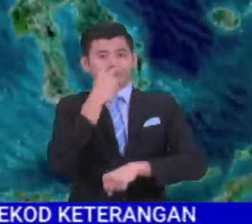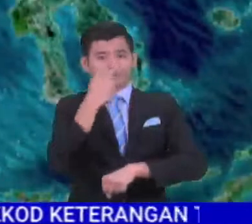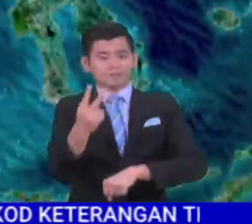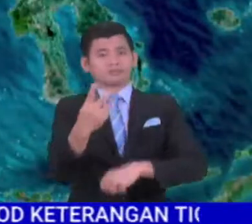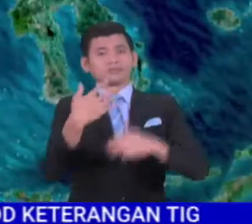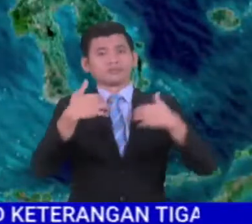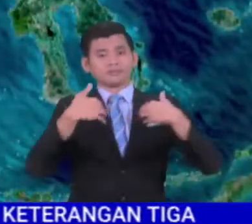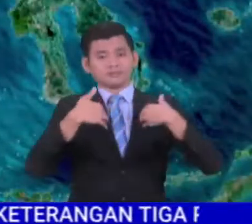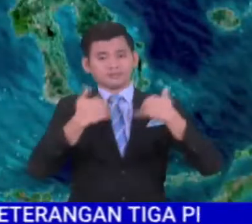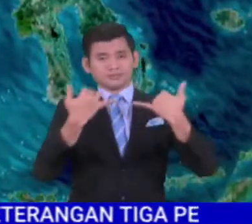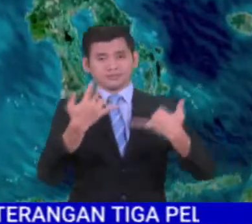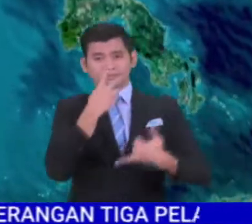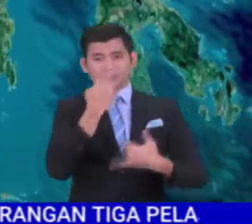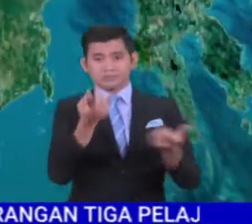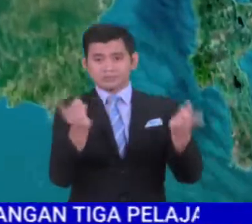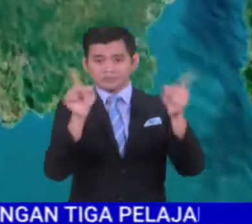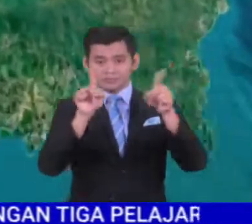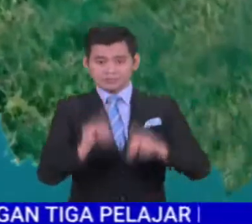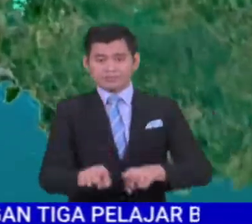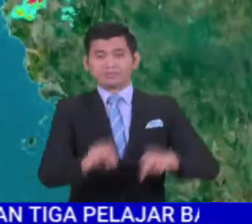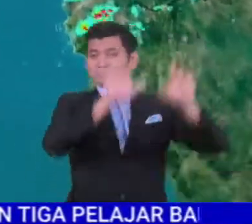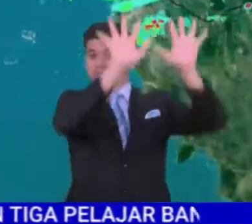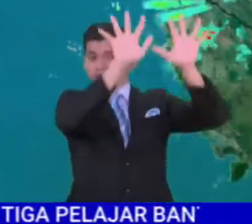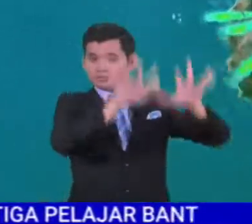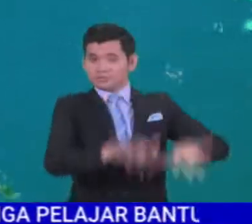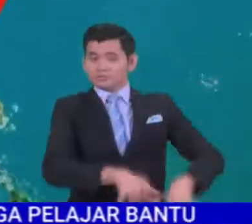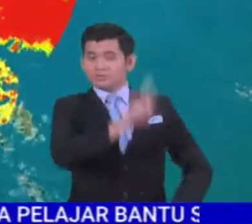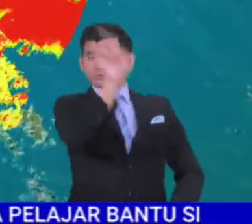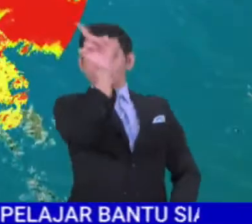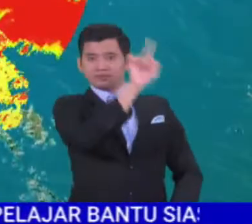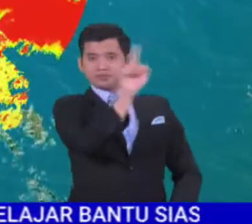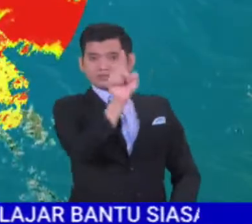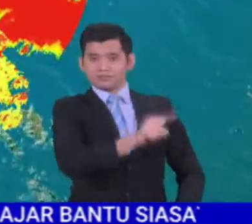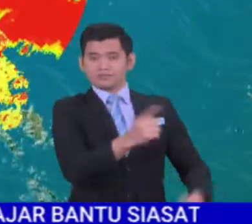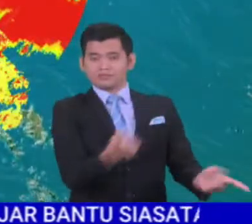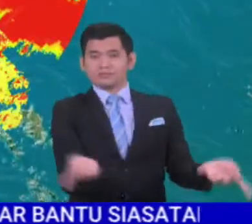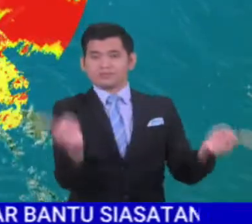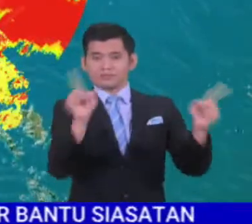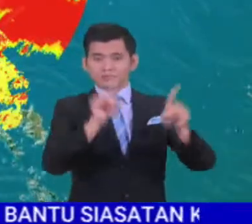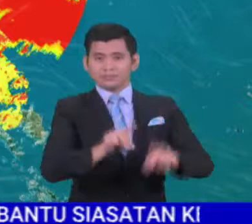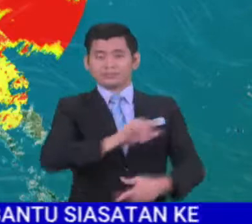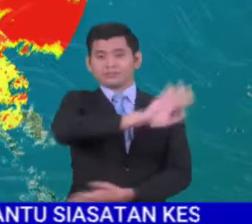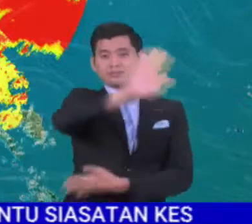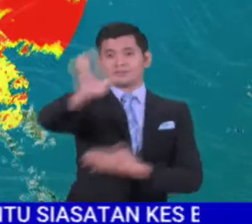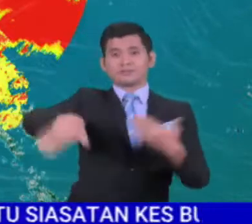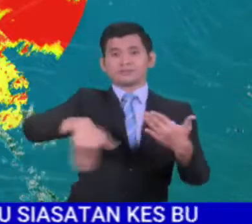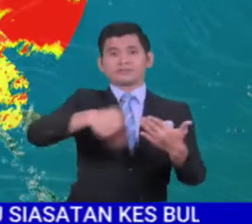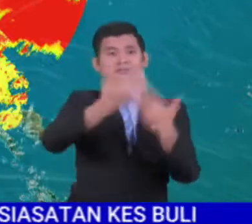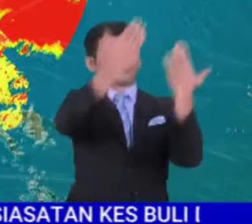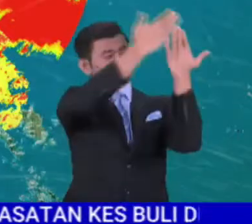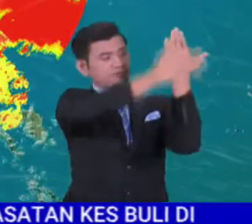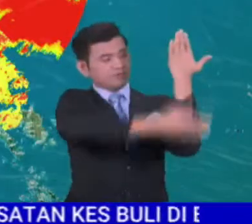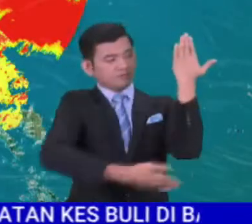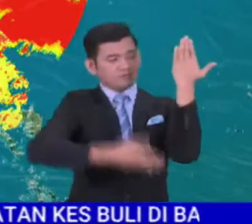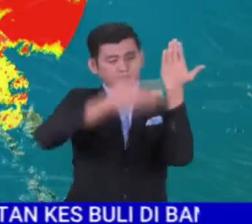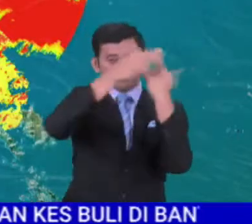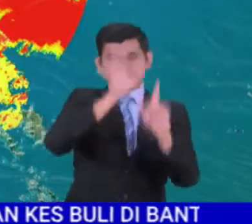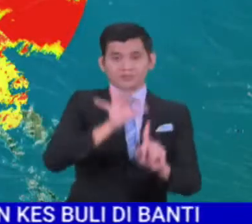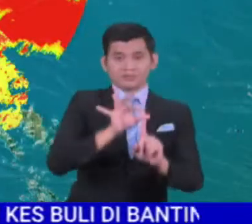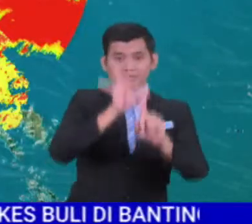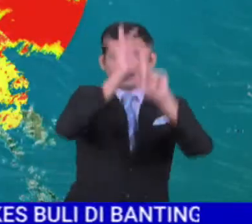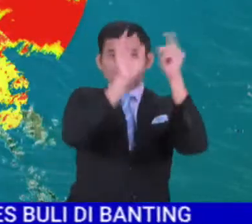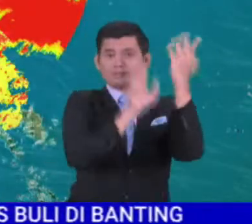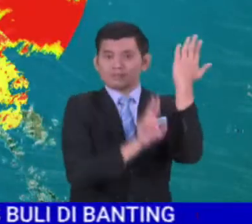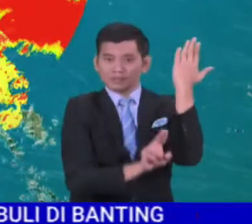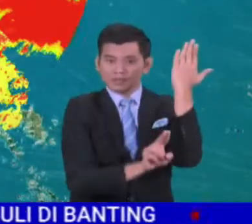gema radar pada ketika ini. Hujan dan ribut petir sedang berlaku di hampir keseluruhan negeri di semenanjung Malaysia kecuali di bahagian utara